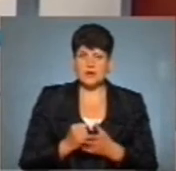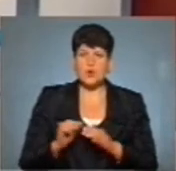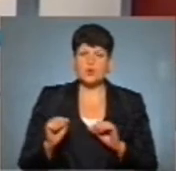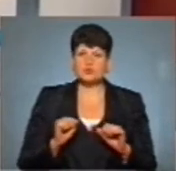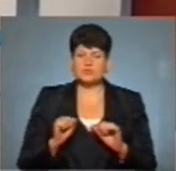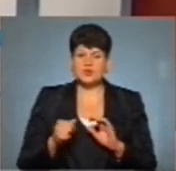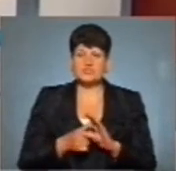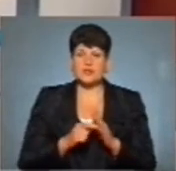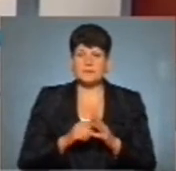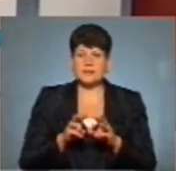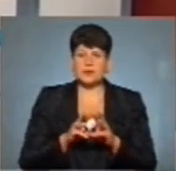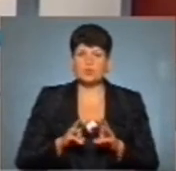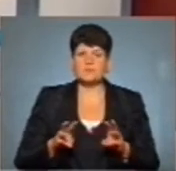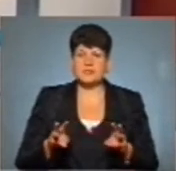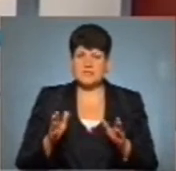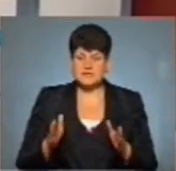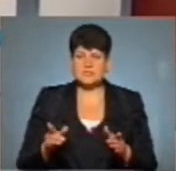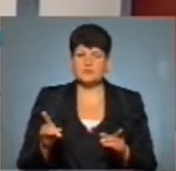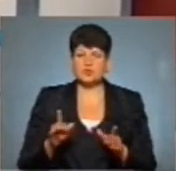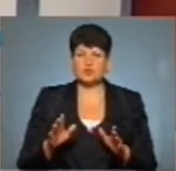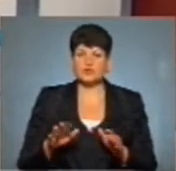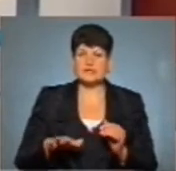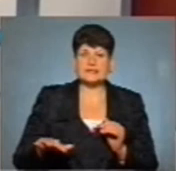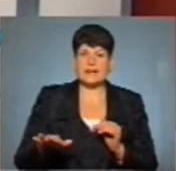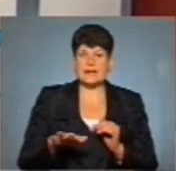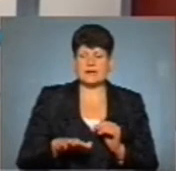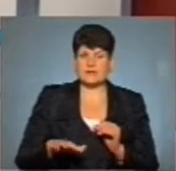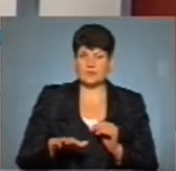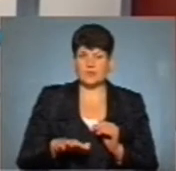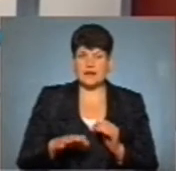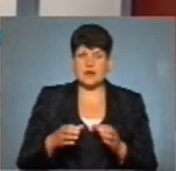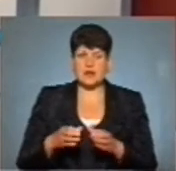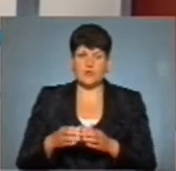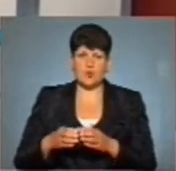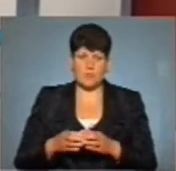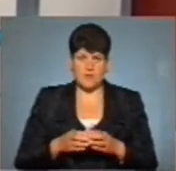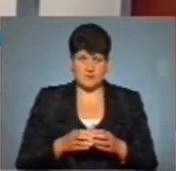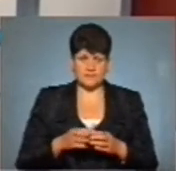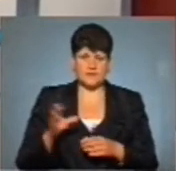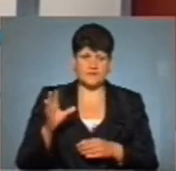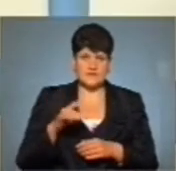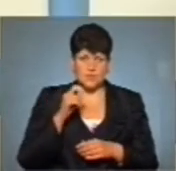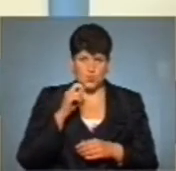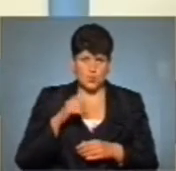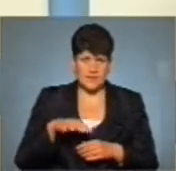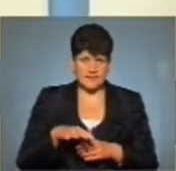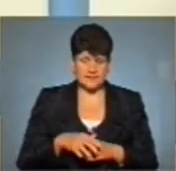розпорядження Кабінету міністрів щодо територій територіальних громад, тобто вже всієї України.